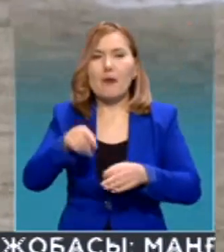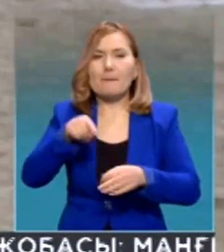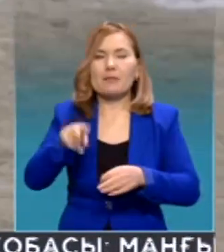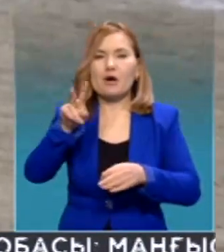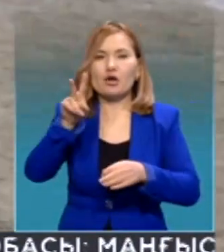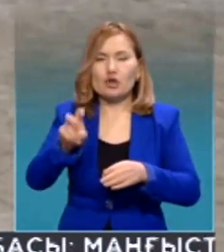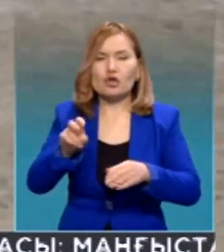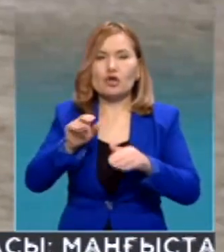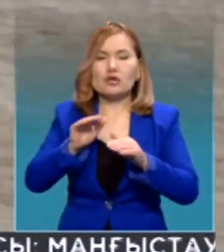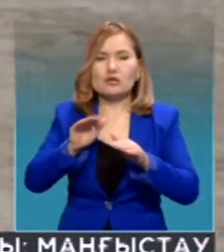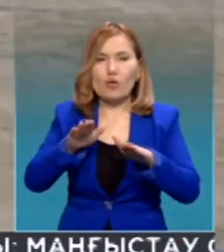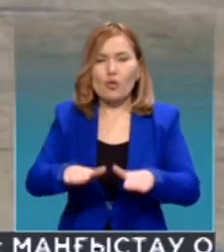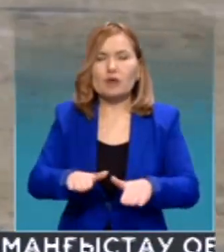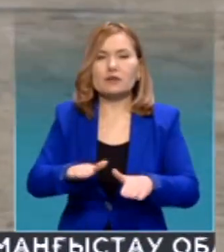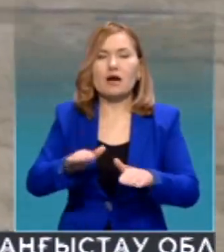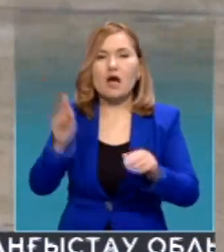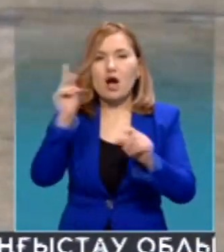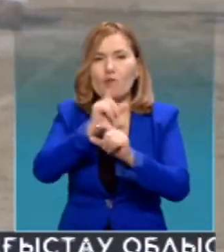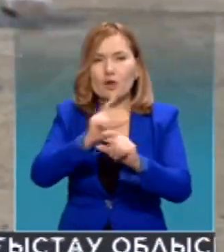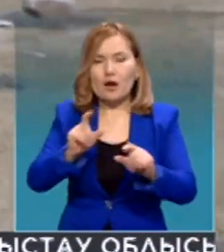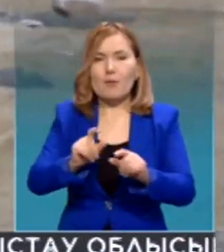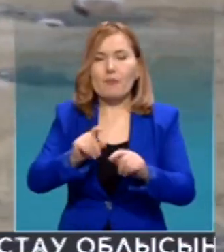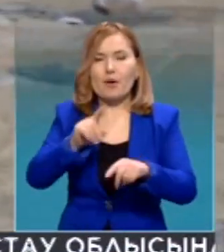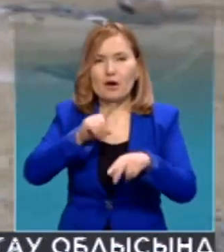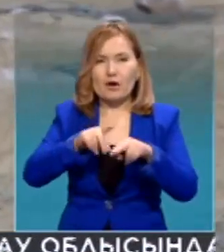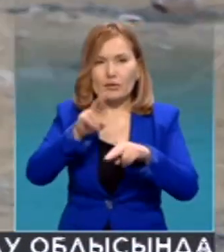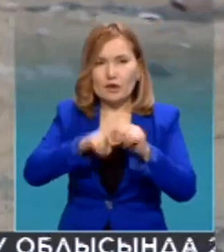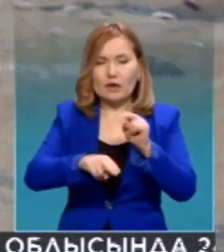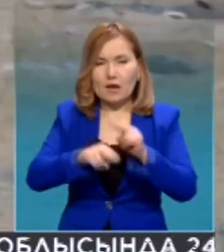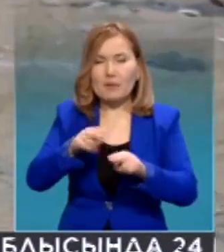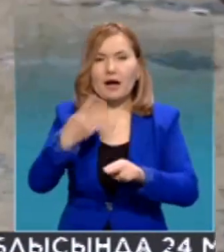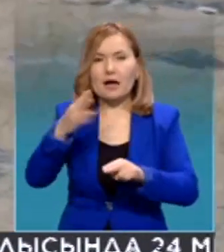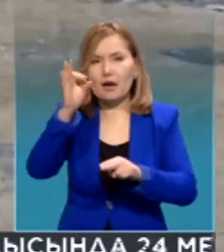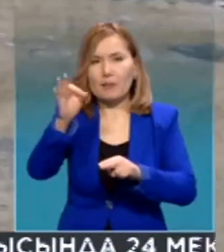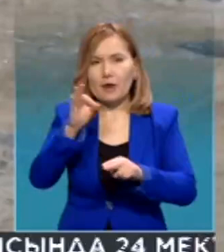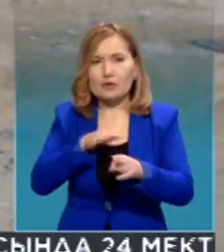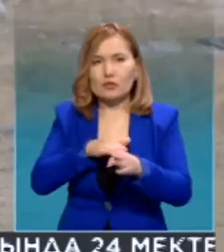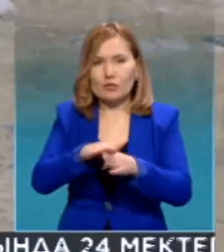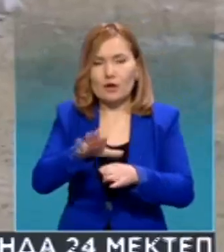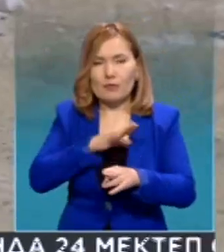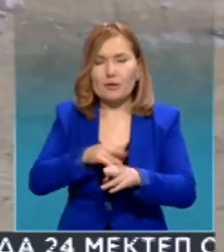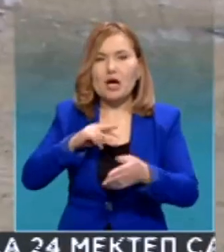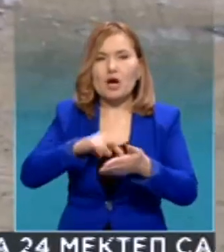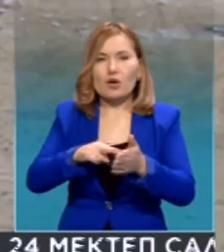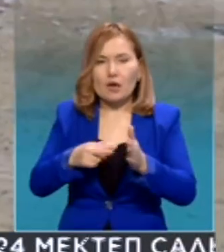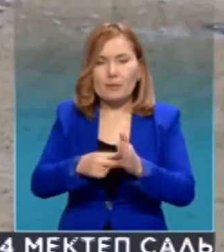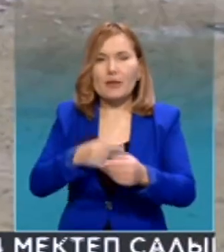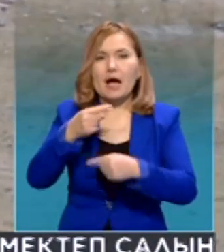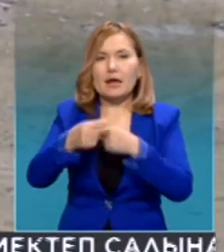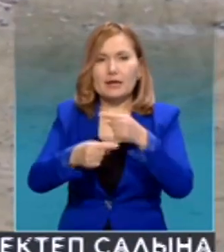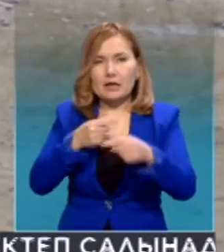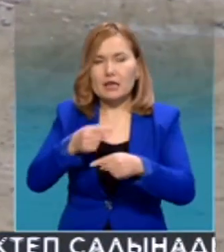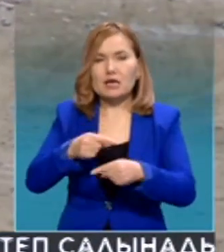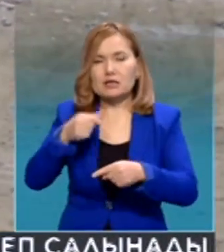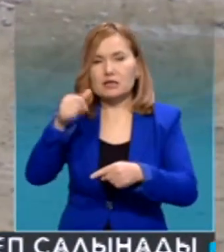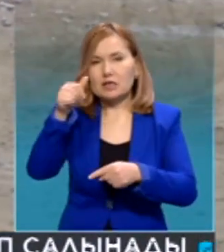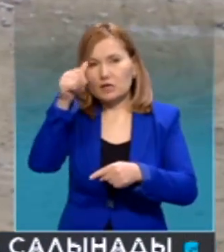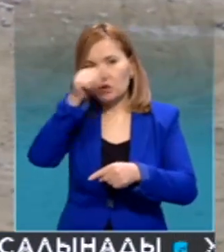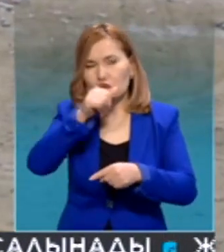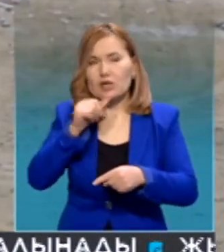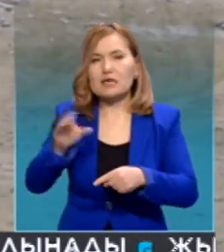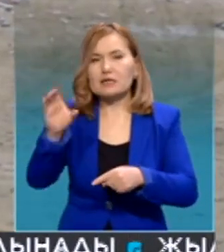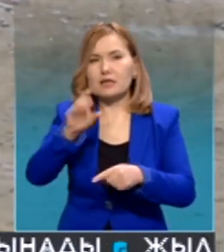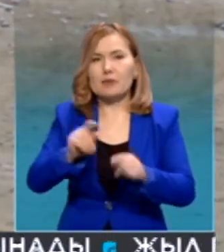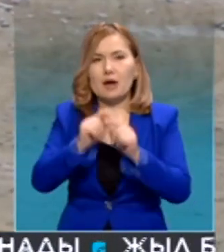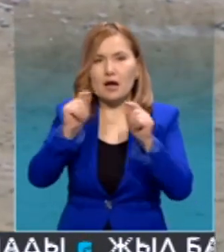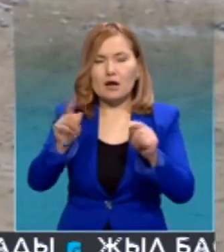1200 орындық білім ордасы. Құрылыс жұмыстары 40%-ға орындалған. Жоспар бойынша мектеп келесі оқу жылында пайдалануға берілуі